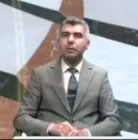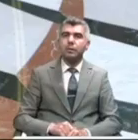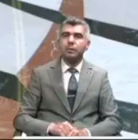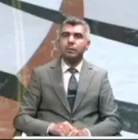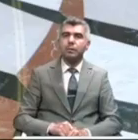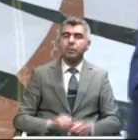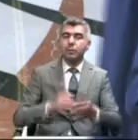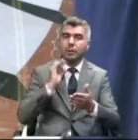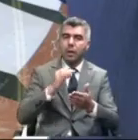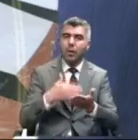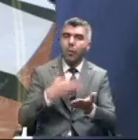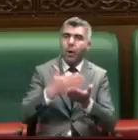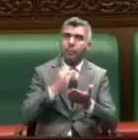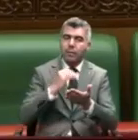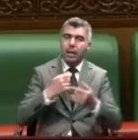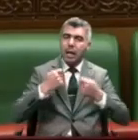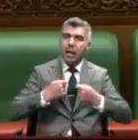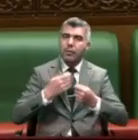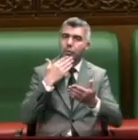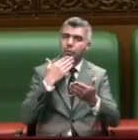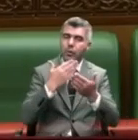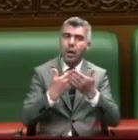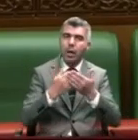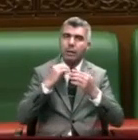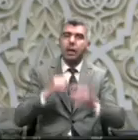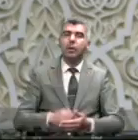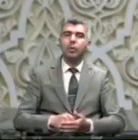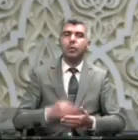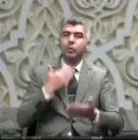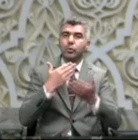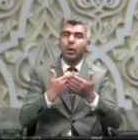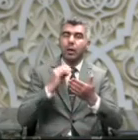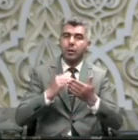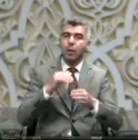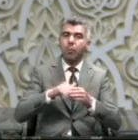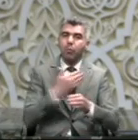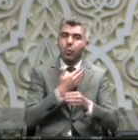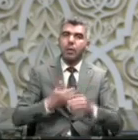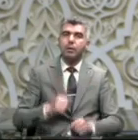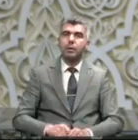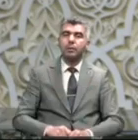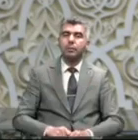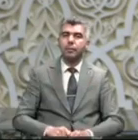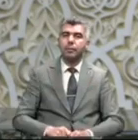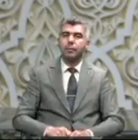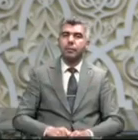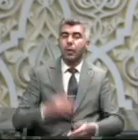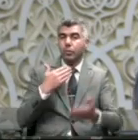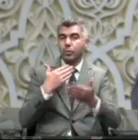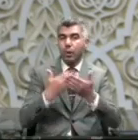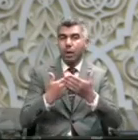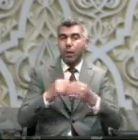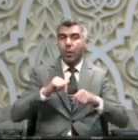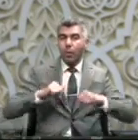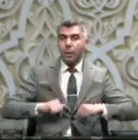اننا نوقف عند هذا السيد الرئيس شكرا شكرا السيدات والساده المستشاره شكرا لكم